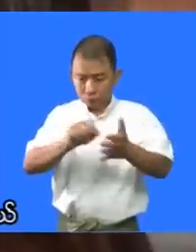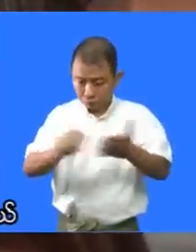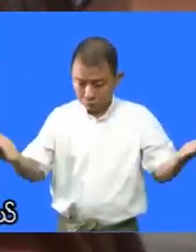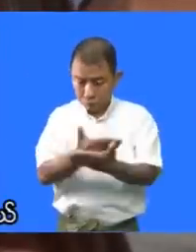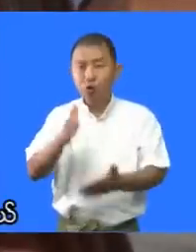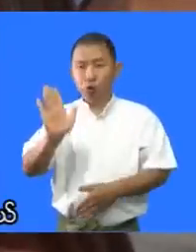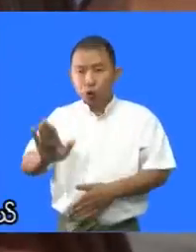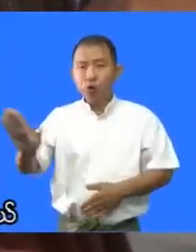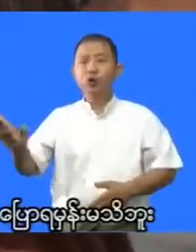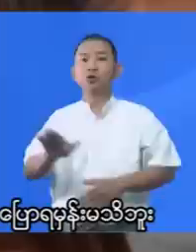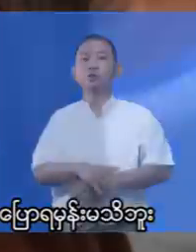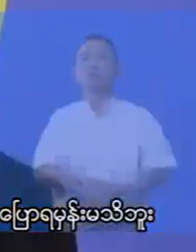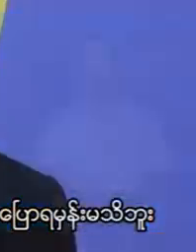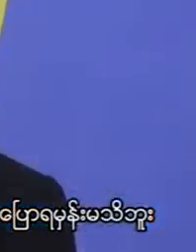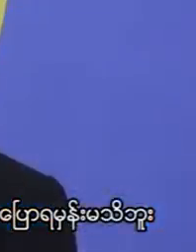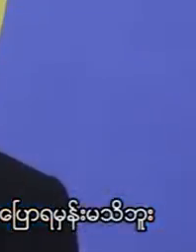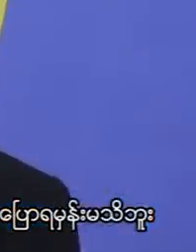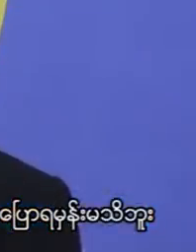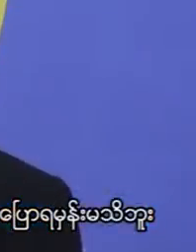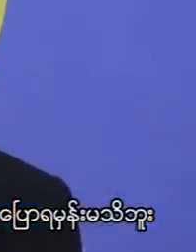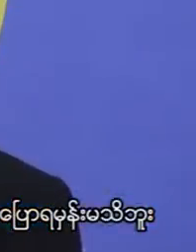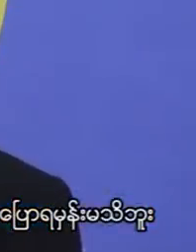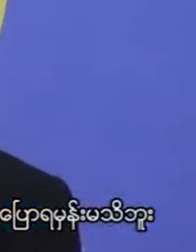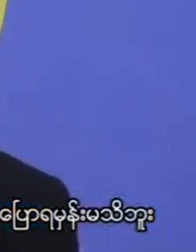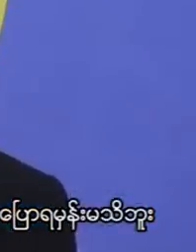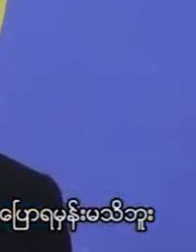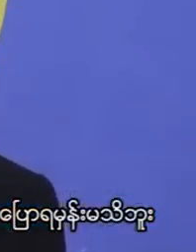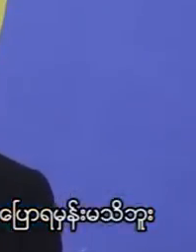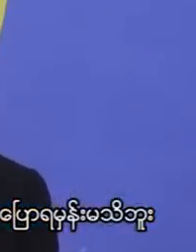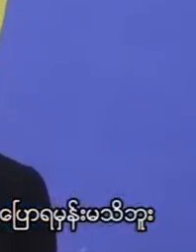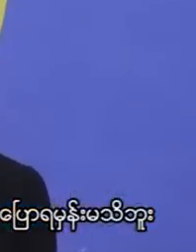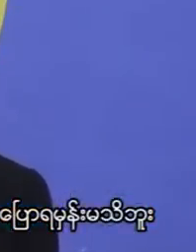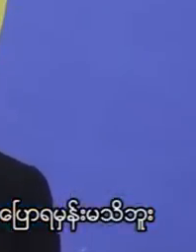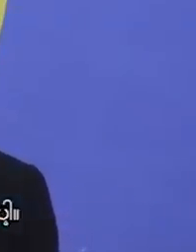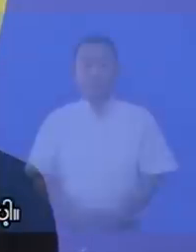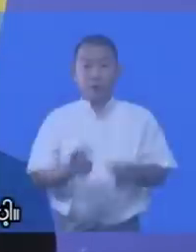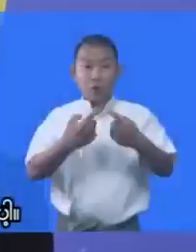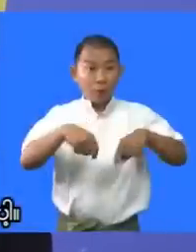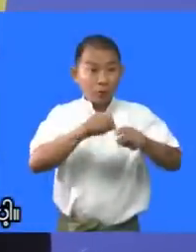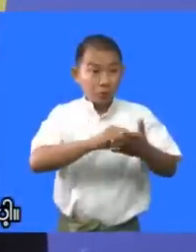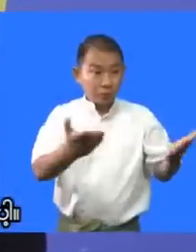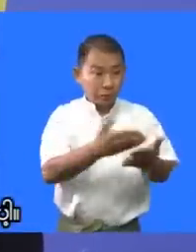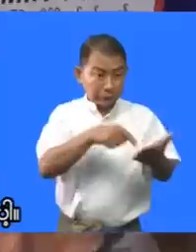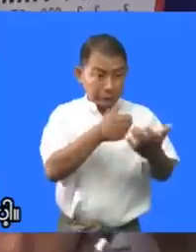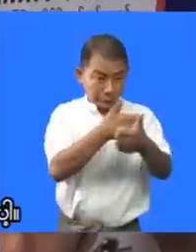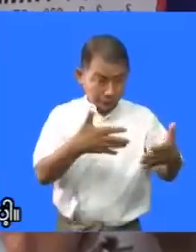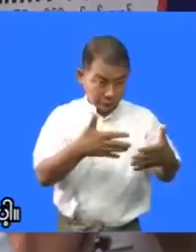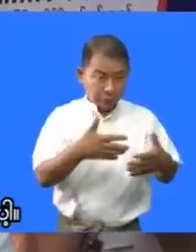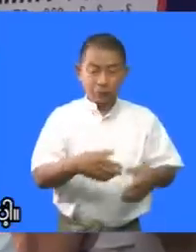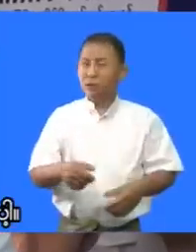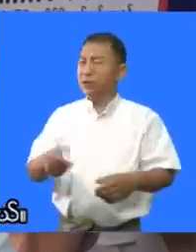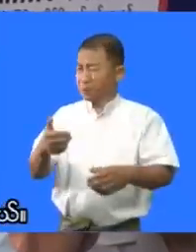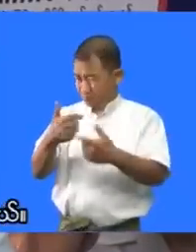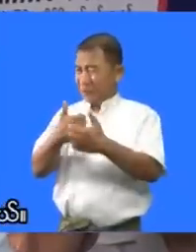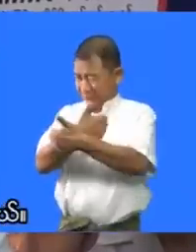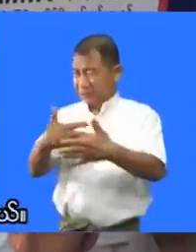န်မှဟိုအဖြစ်မယ်သူ့ရဲ့ timeline တွေရှိတယ်ကျွန်တော်နိုင်ငံမှာဒီ timeline လို့ကိုဘယ်ဘရူဇာတောင်း စာချုပ်ထဲမှာသဘောတူညီချက်တွေ တိုင်း နာရမှာတွေရှိတယ် တိုင်းနာမှာတွေ